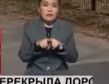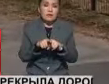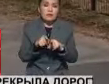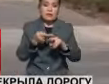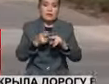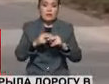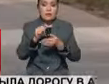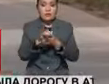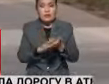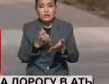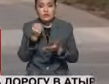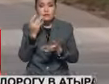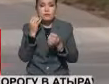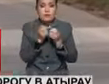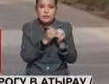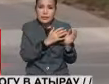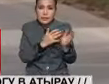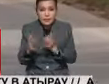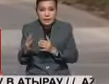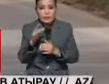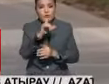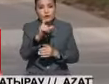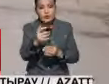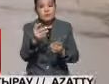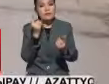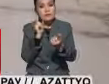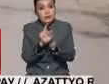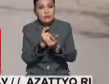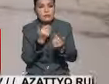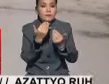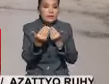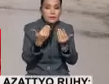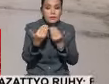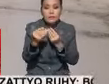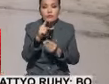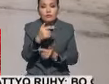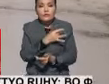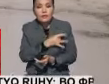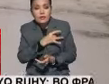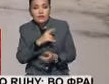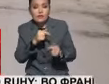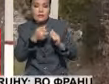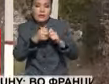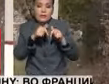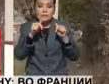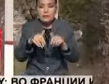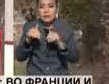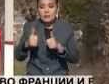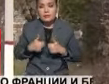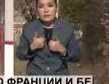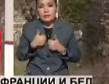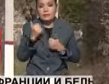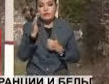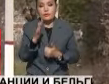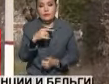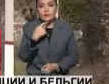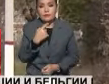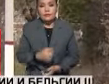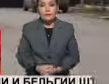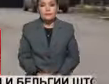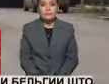намерены проводить на постоянной основе. Это помогает улучшить взаимодействие между госорганами и народом и быстро решить наболевшие вопросы, говорят они.